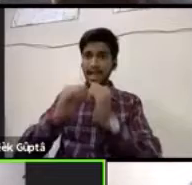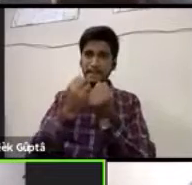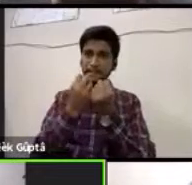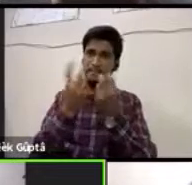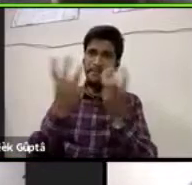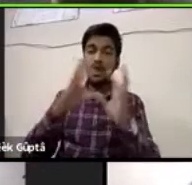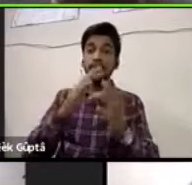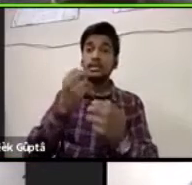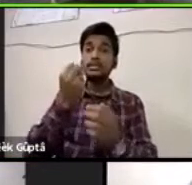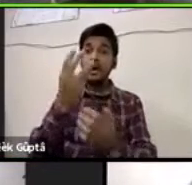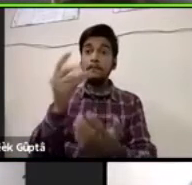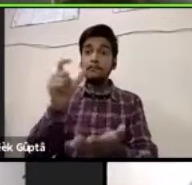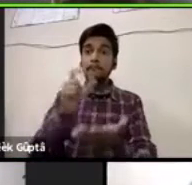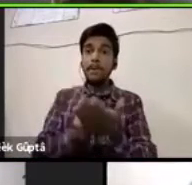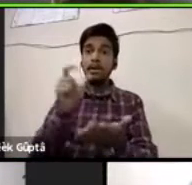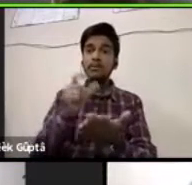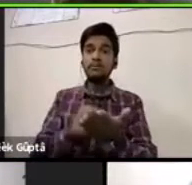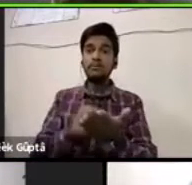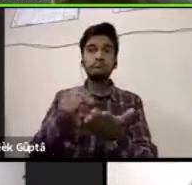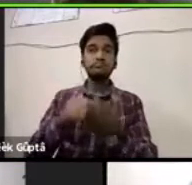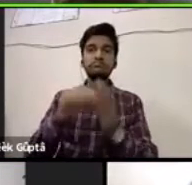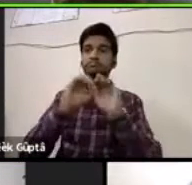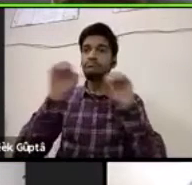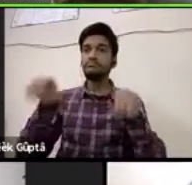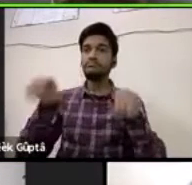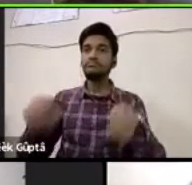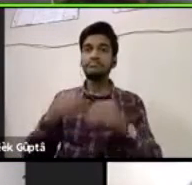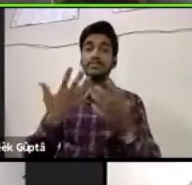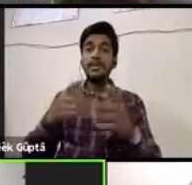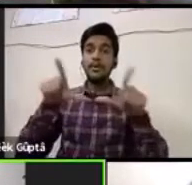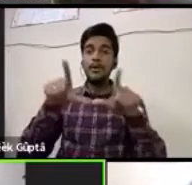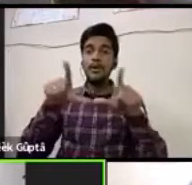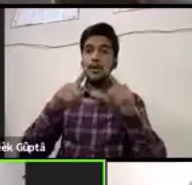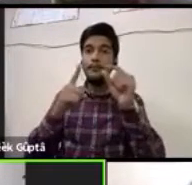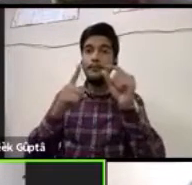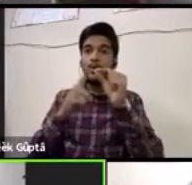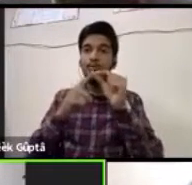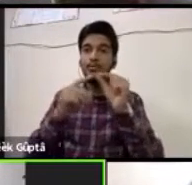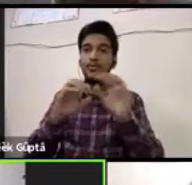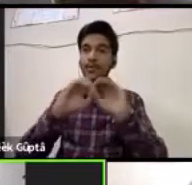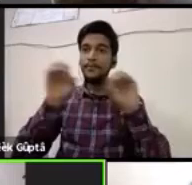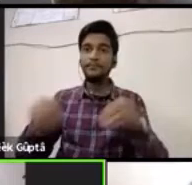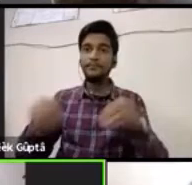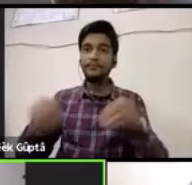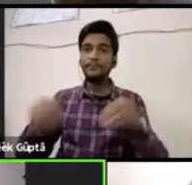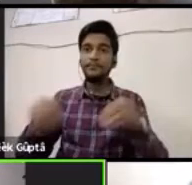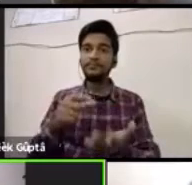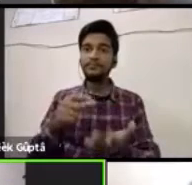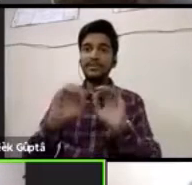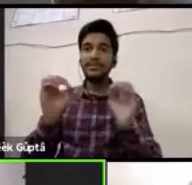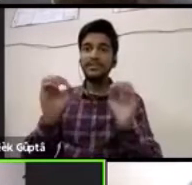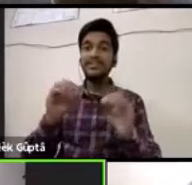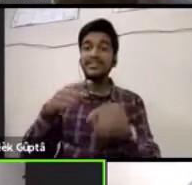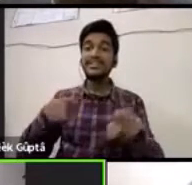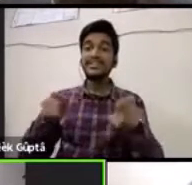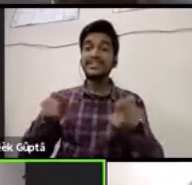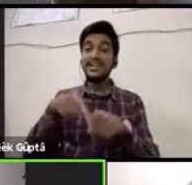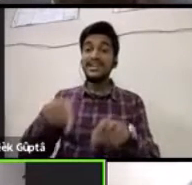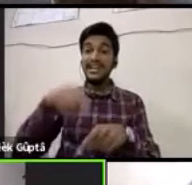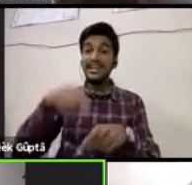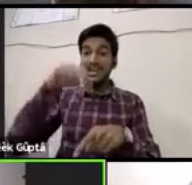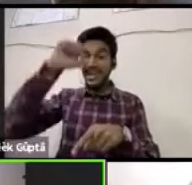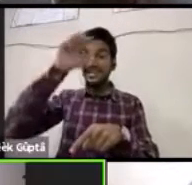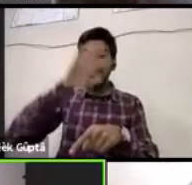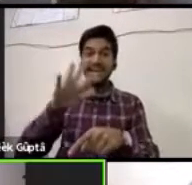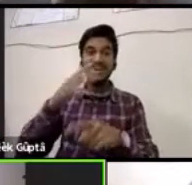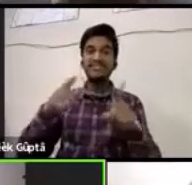है, कोई डेटा या एविडेंस नहीं है। तो ये लोग जो पैरालाइज हो जाते हैं एक्सीडेंट